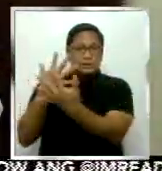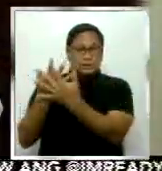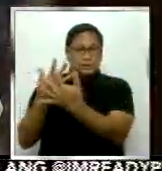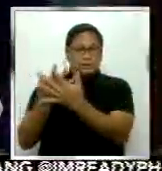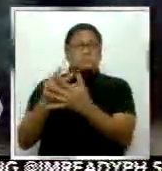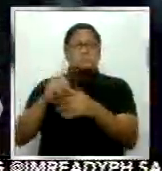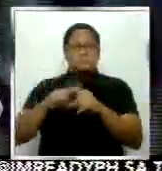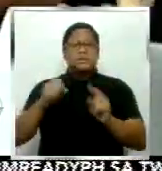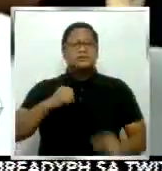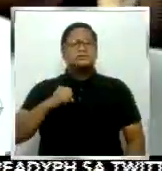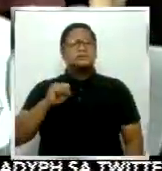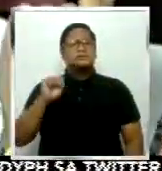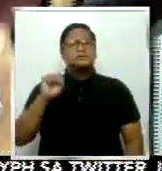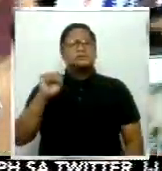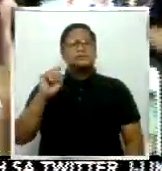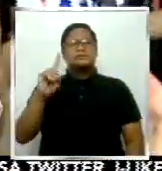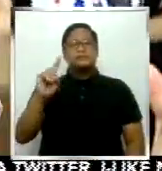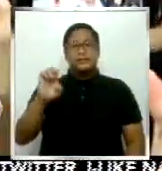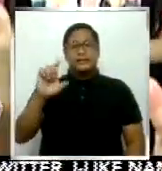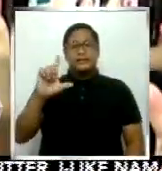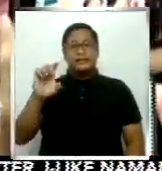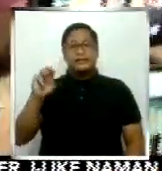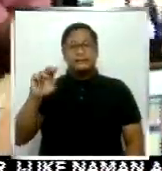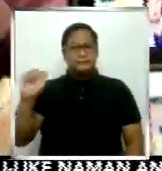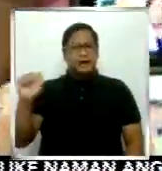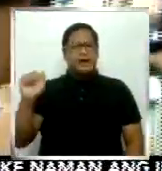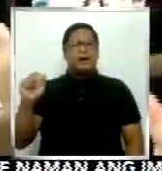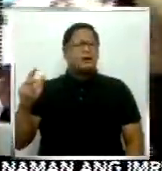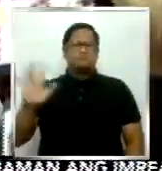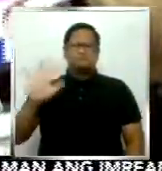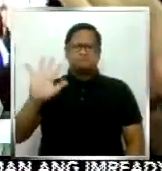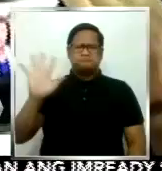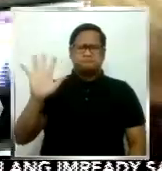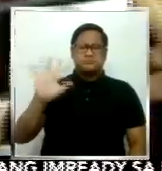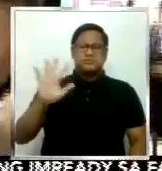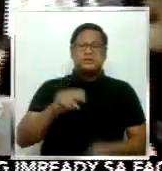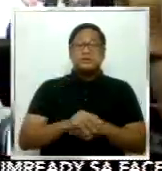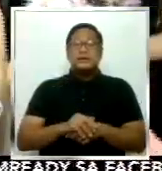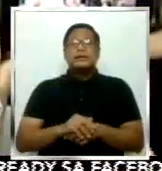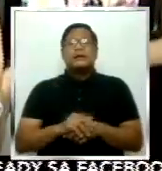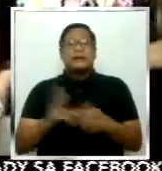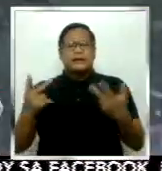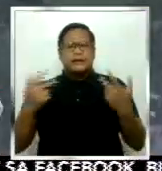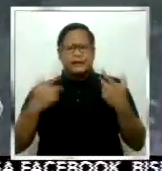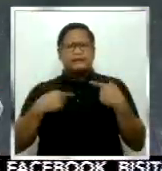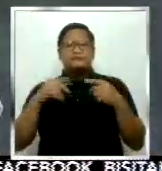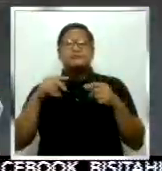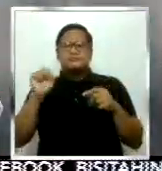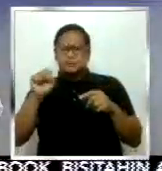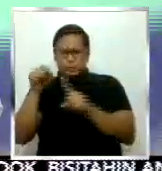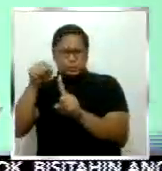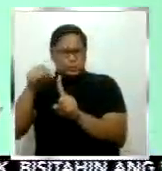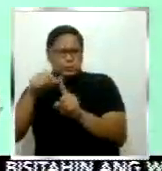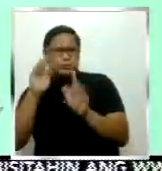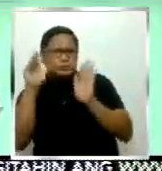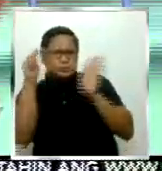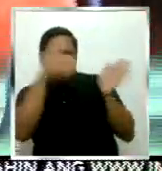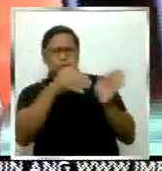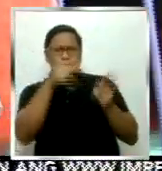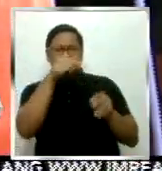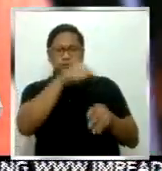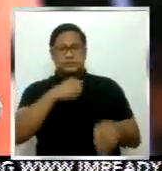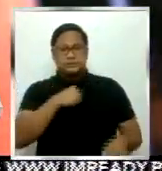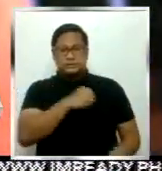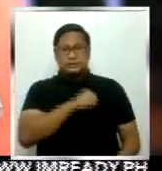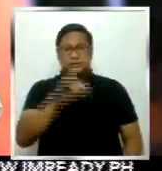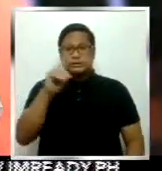sinabing asset ng gobyerno at kinukuntsaba ng mga otoridad si Sebastian para idiin siya sa kaso. Sa kabila ng pagkakakulong, nanatili